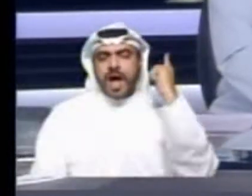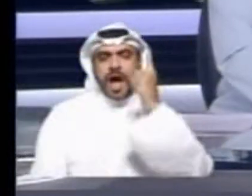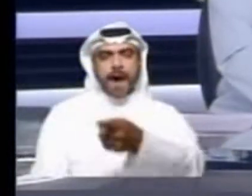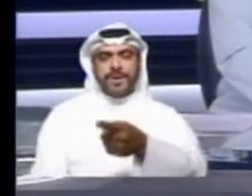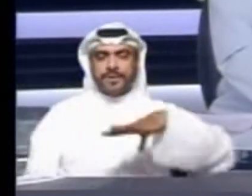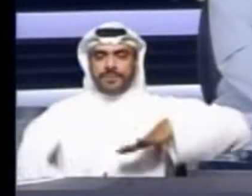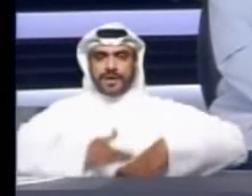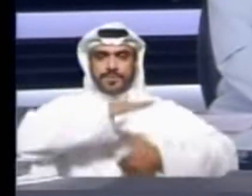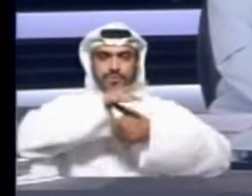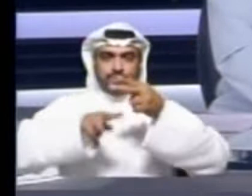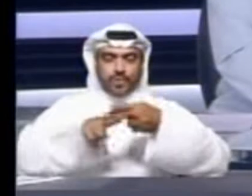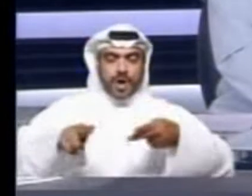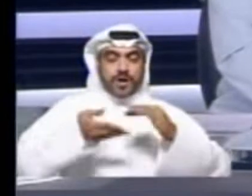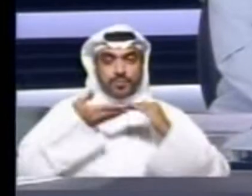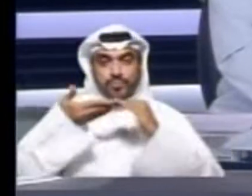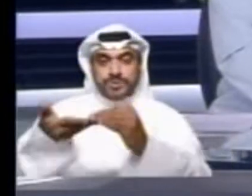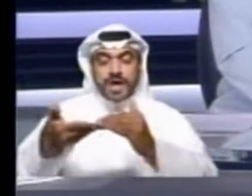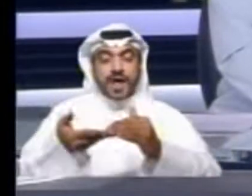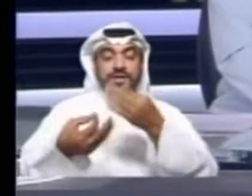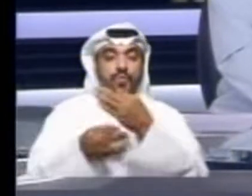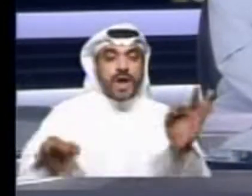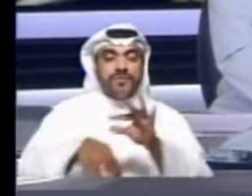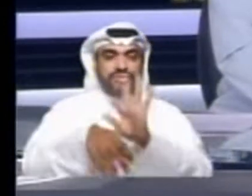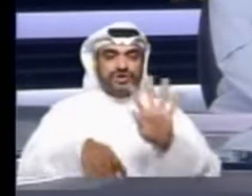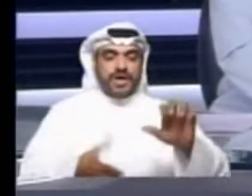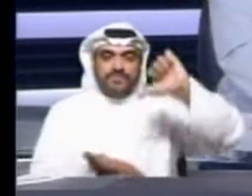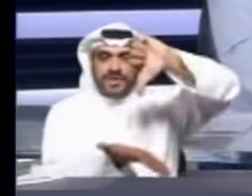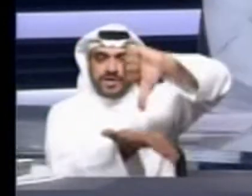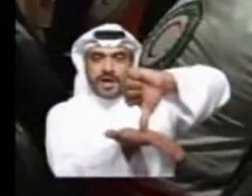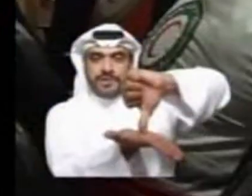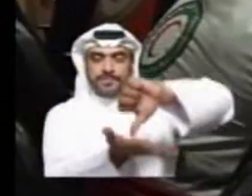أوامر سامية لمساعدة المتضررين في إيران.